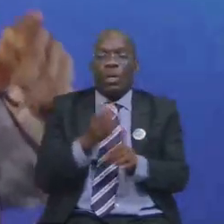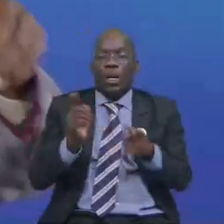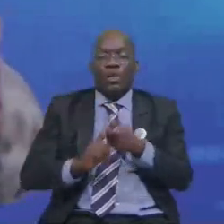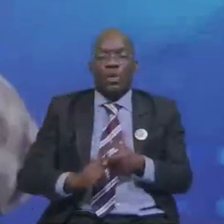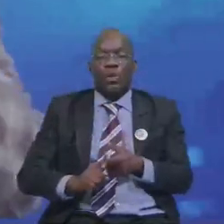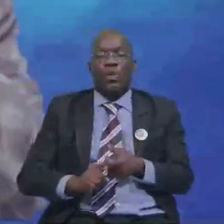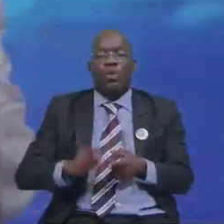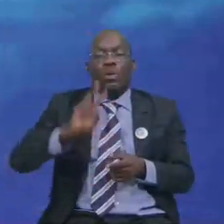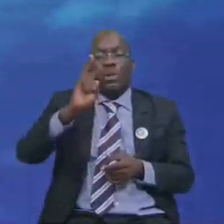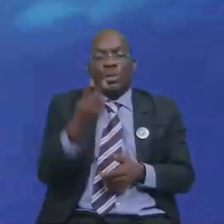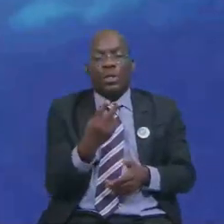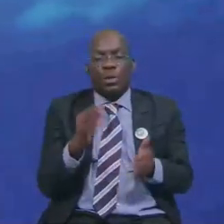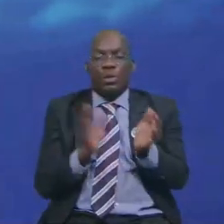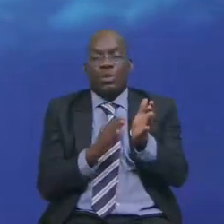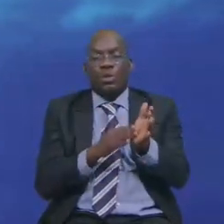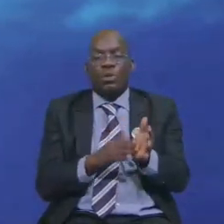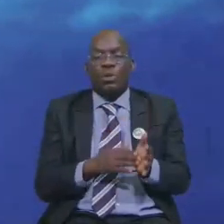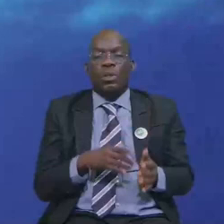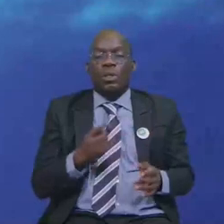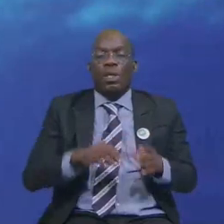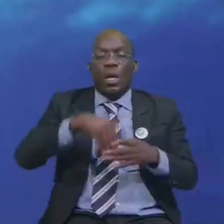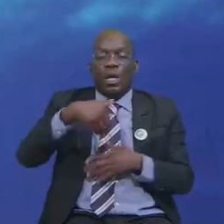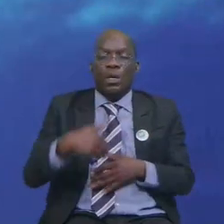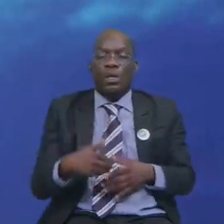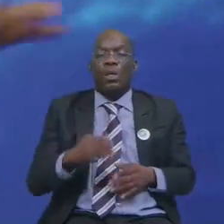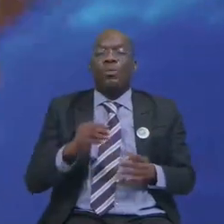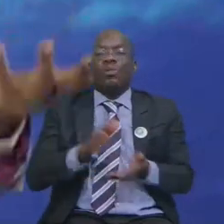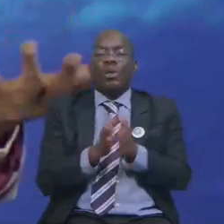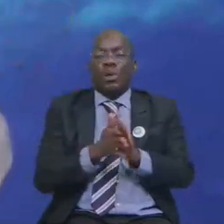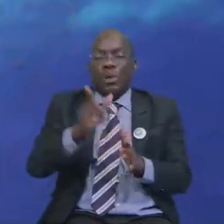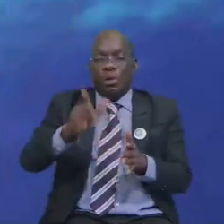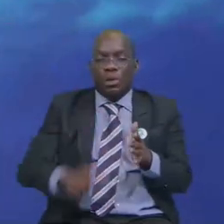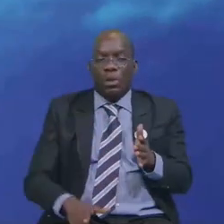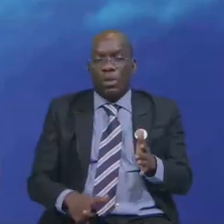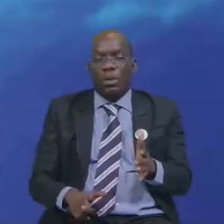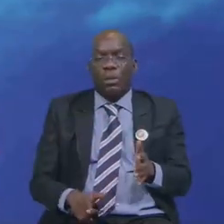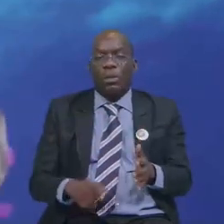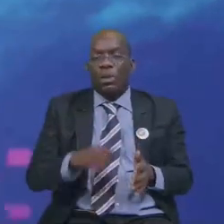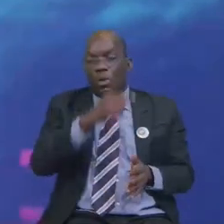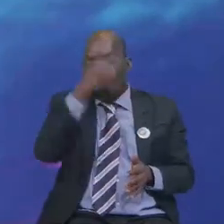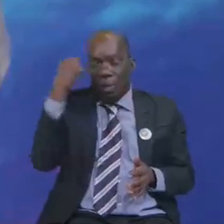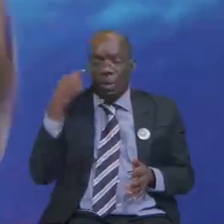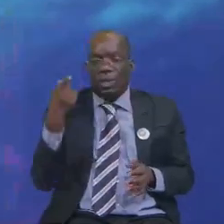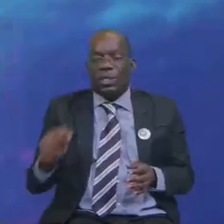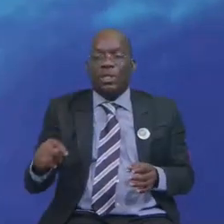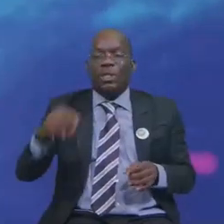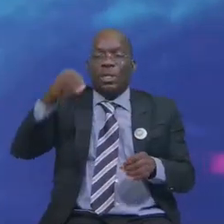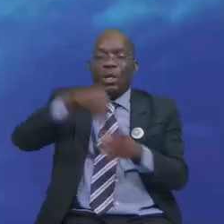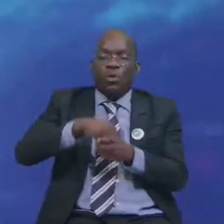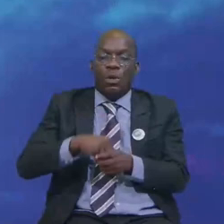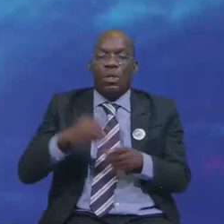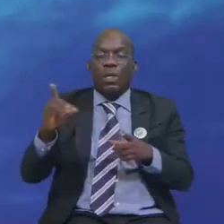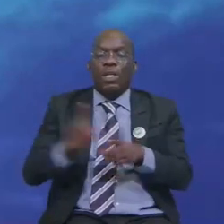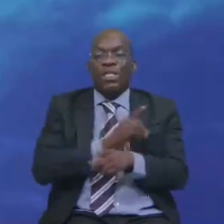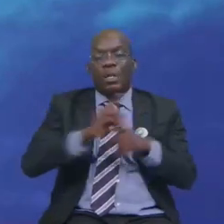la discipline extérieure est moins parce que la discipline intérieure est